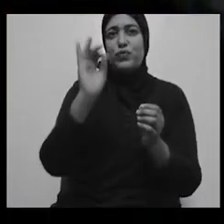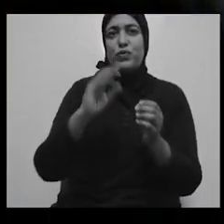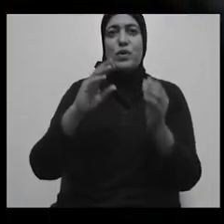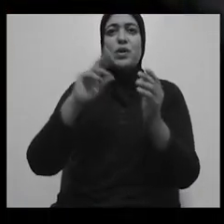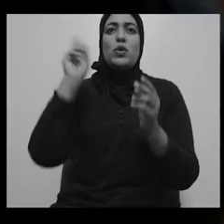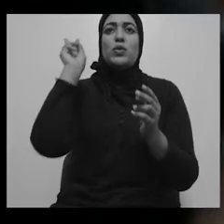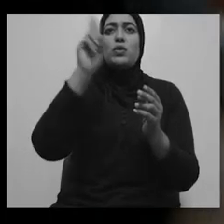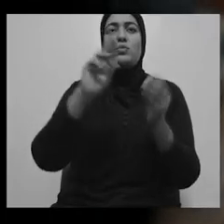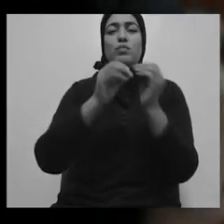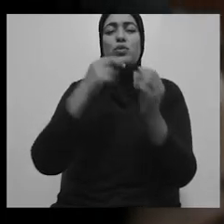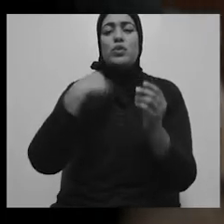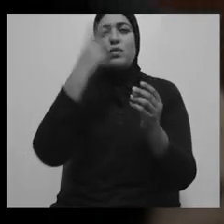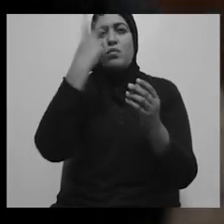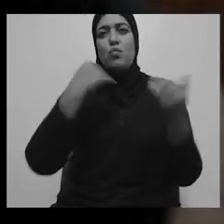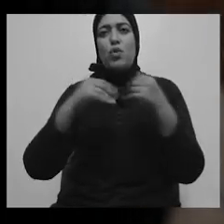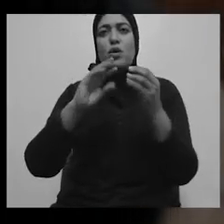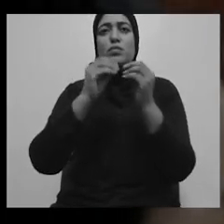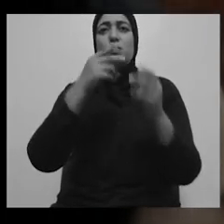et année